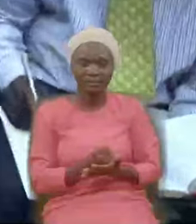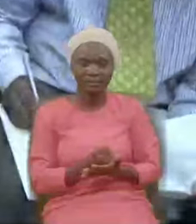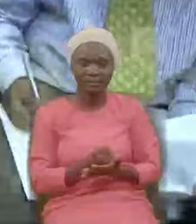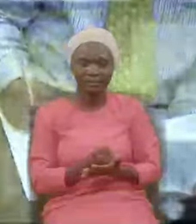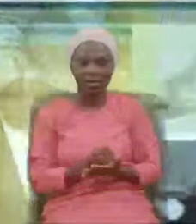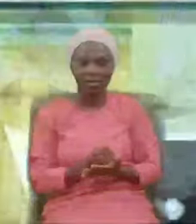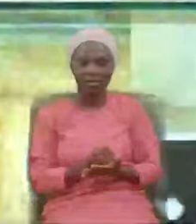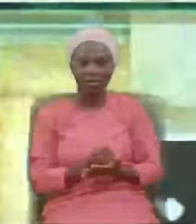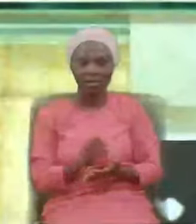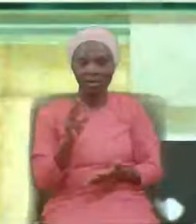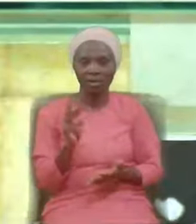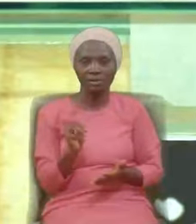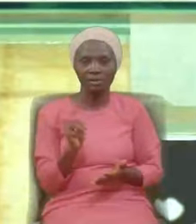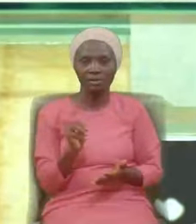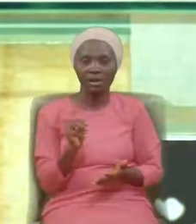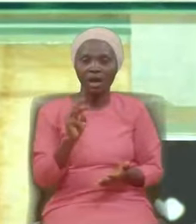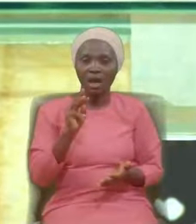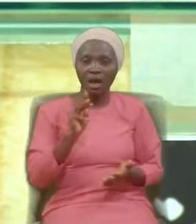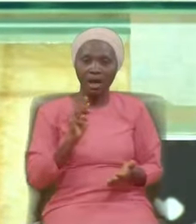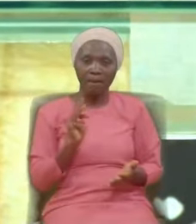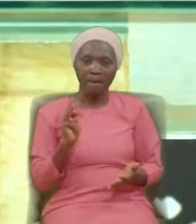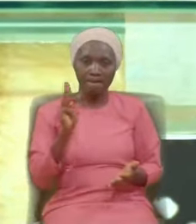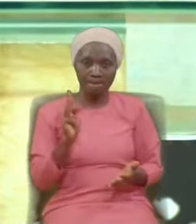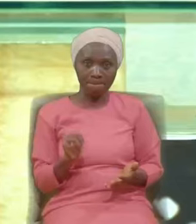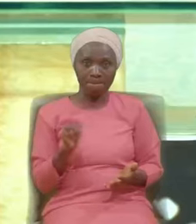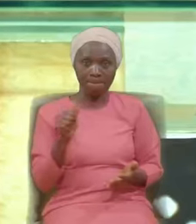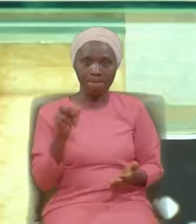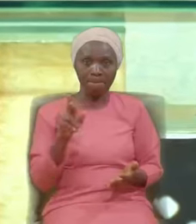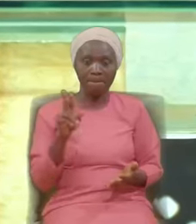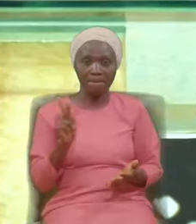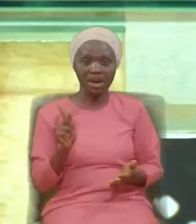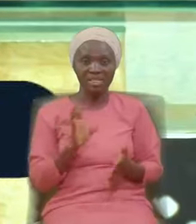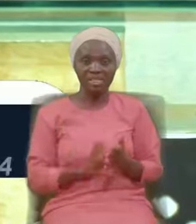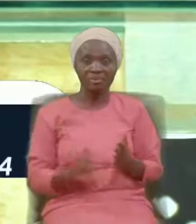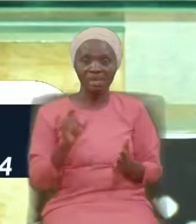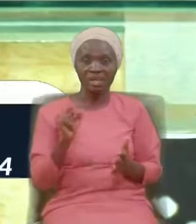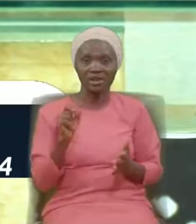Chapitre 11, Marc 11, verset 22.